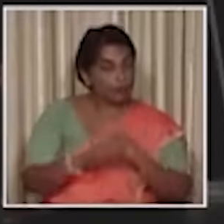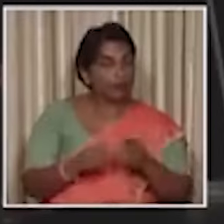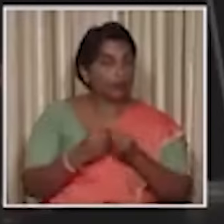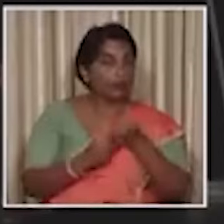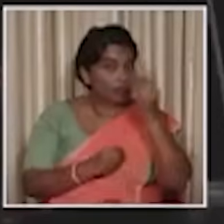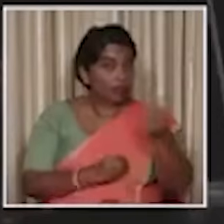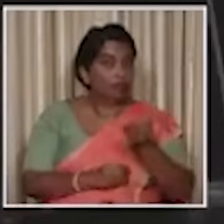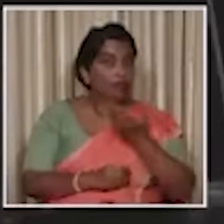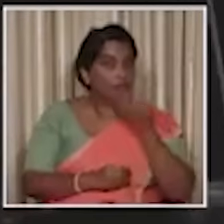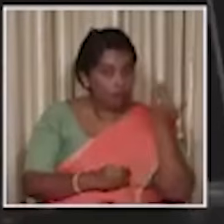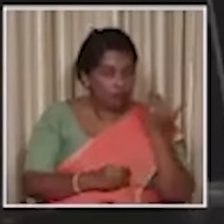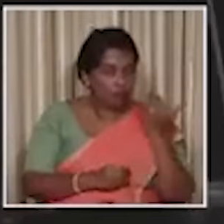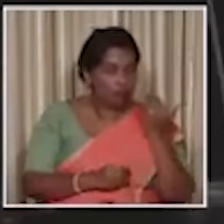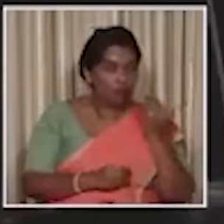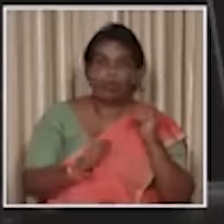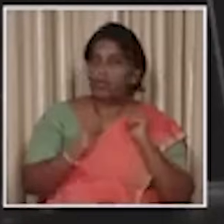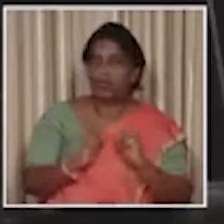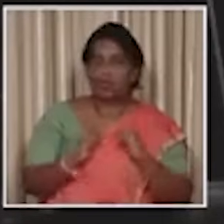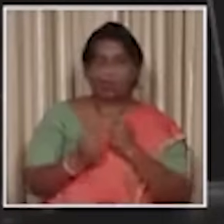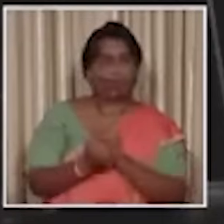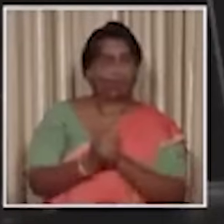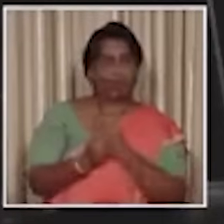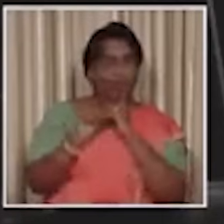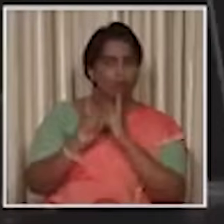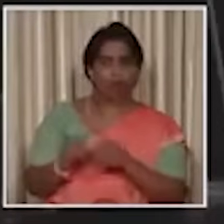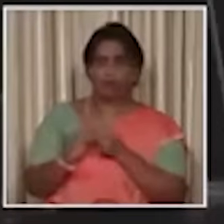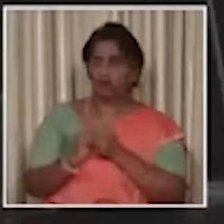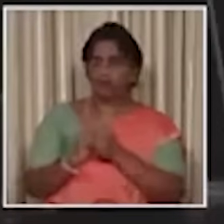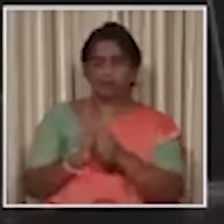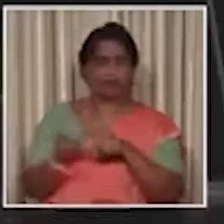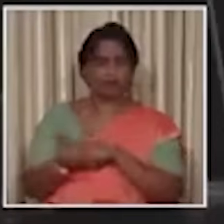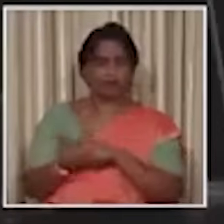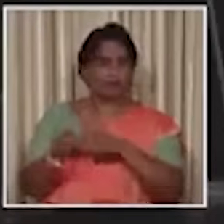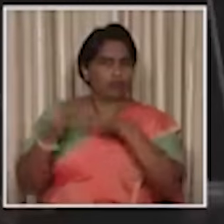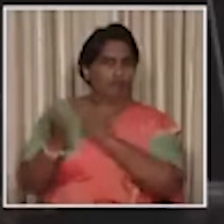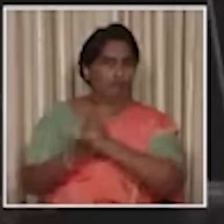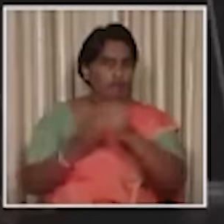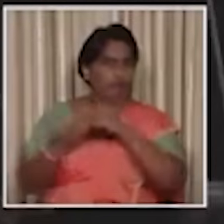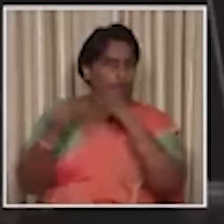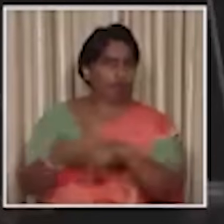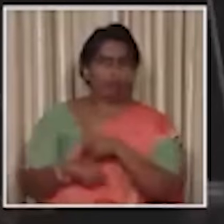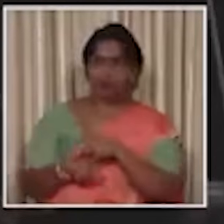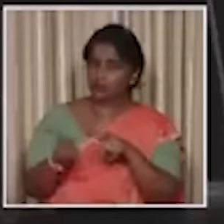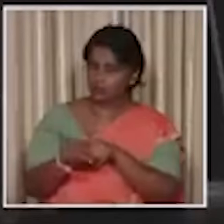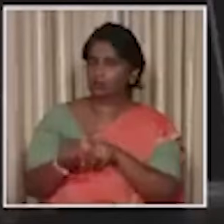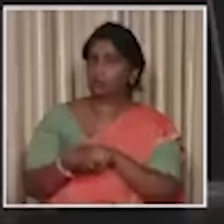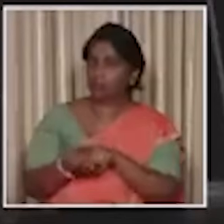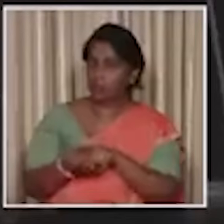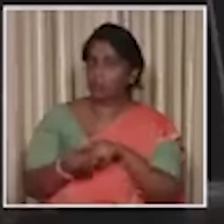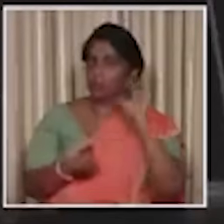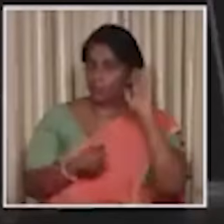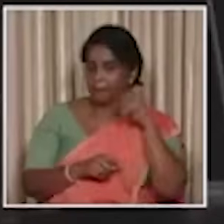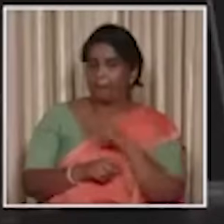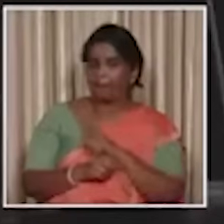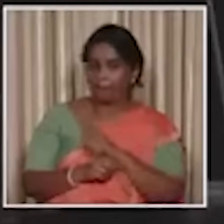இல்லத்தை போலீசார் ஏன் ஒரு வக்கிரமான முறையிலே உடைத்தார்கள், ஏன் அவர்களிடம் அந்த வக்கிரமான உணர்வு வந்தது. மிக முக்கியமாக